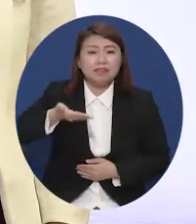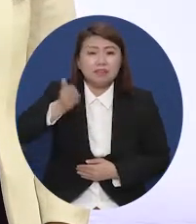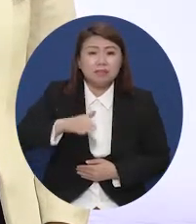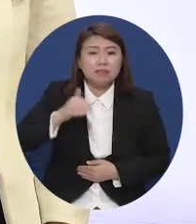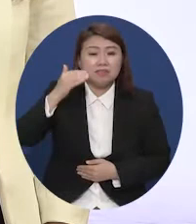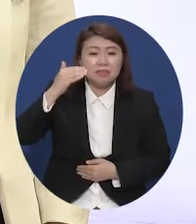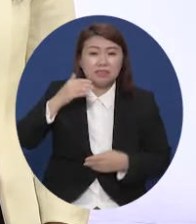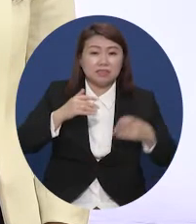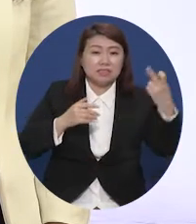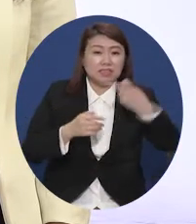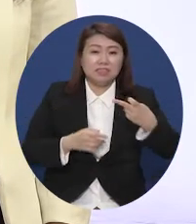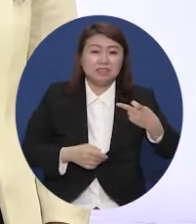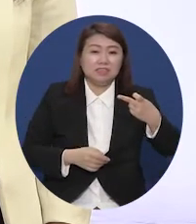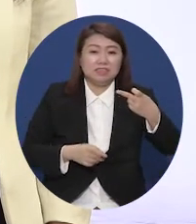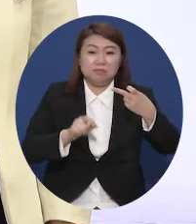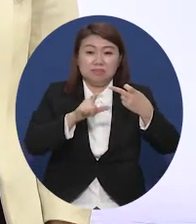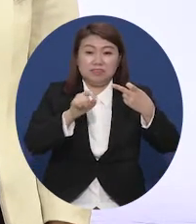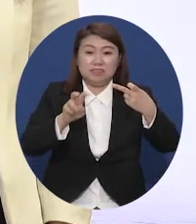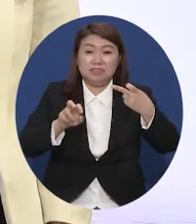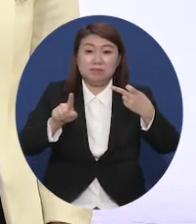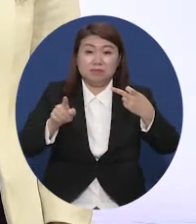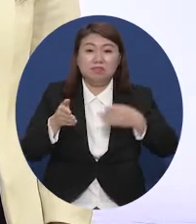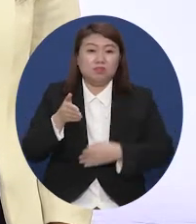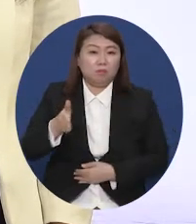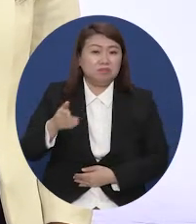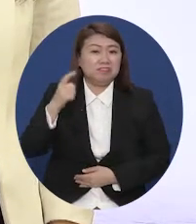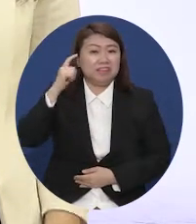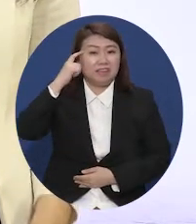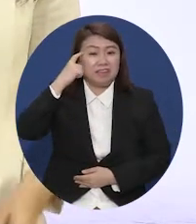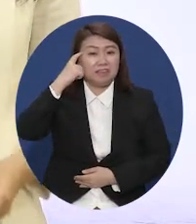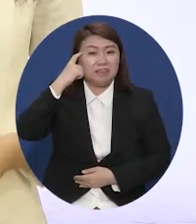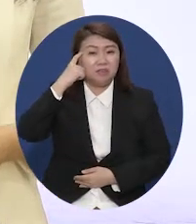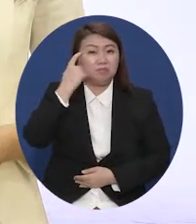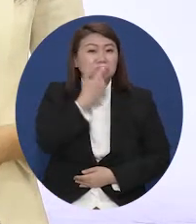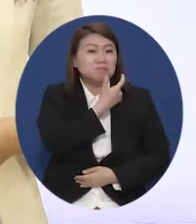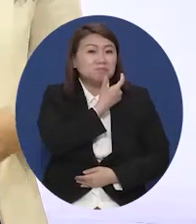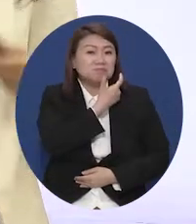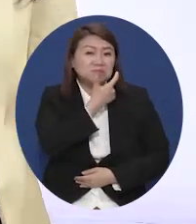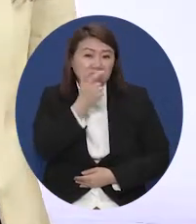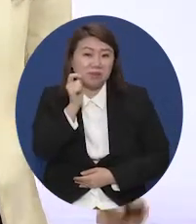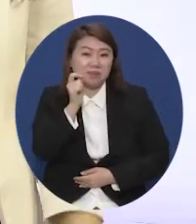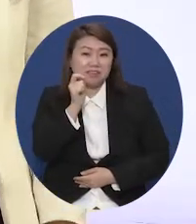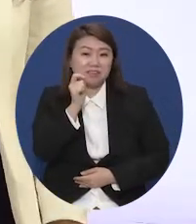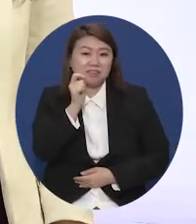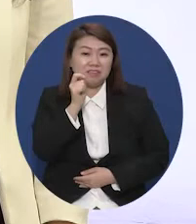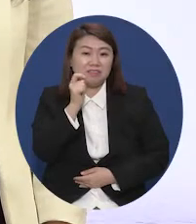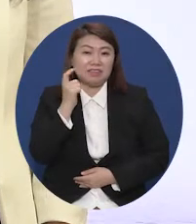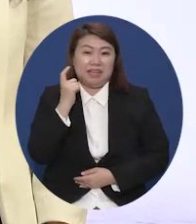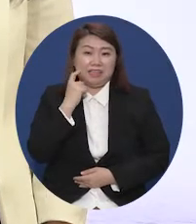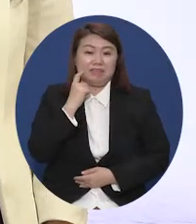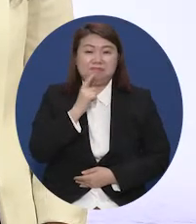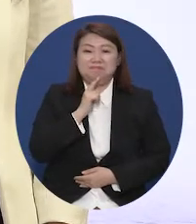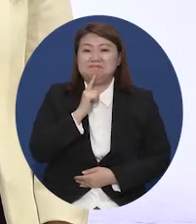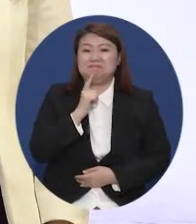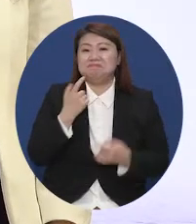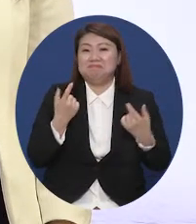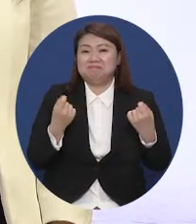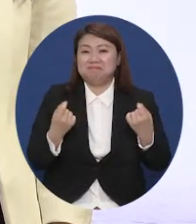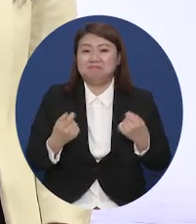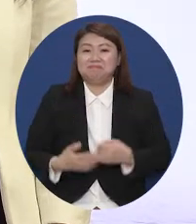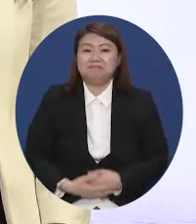그때 그 종말론의 어떤 전문적인 견해가 결여되어 있던 어떤 정말 낭설로써